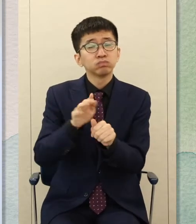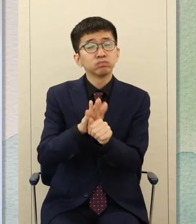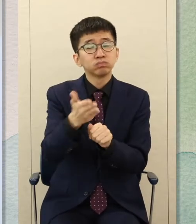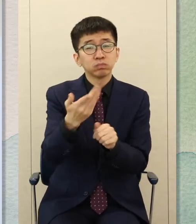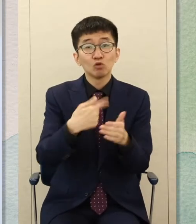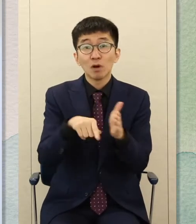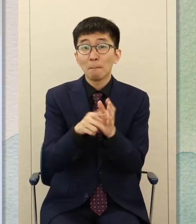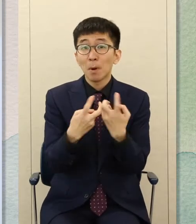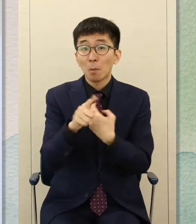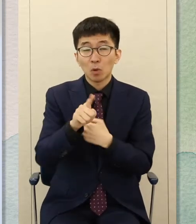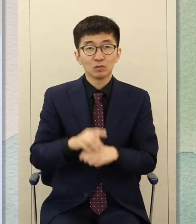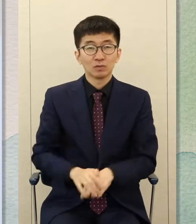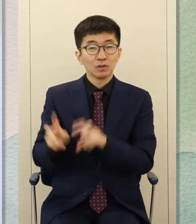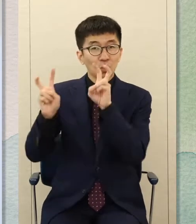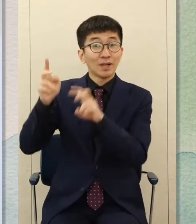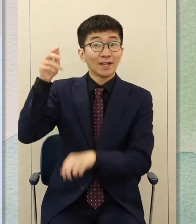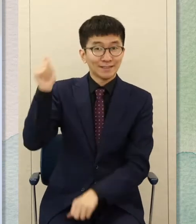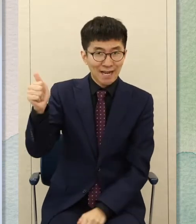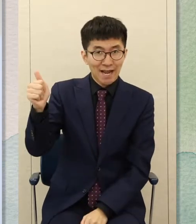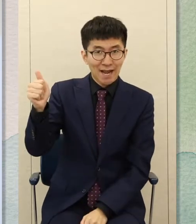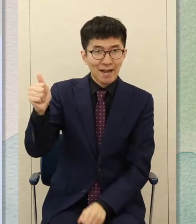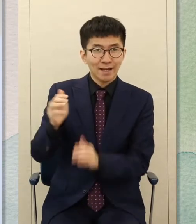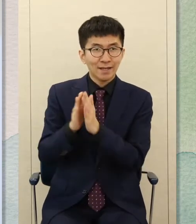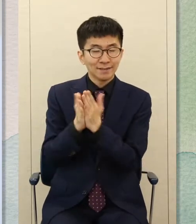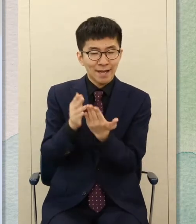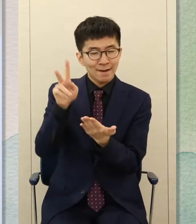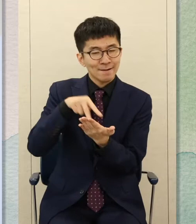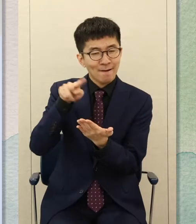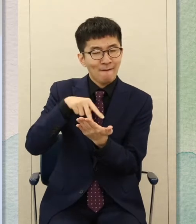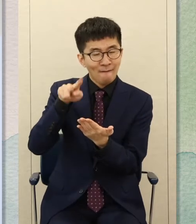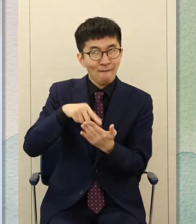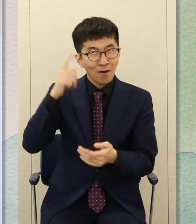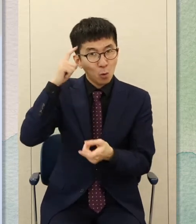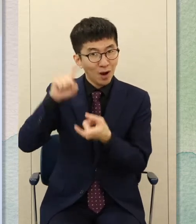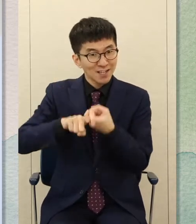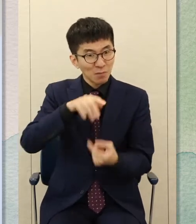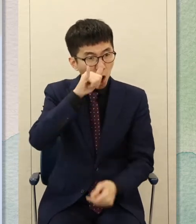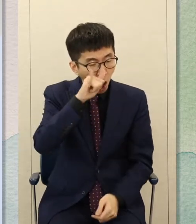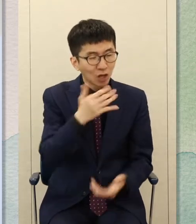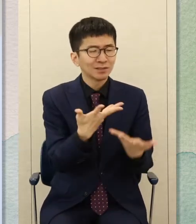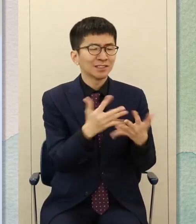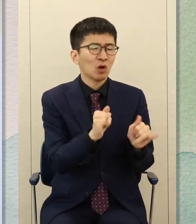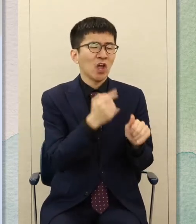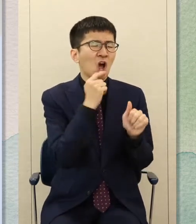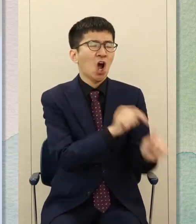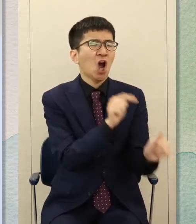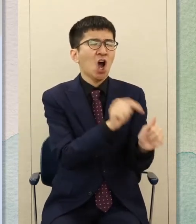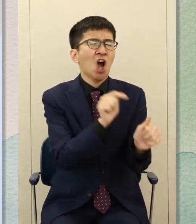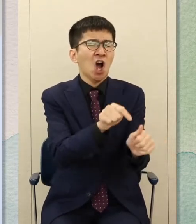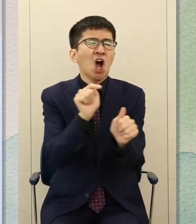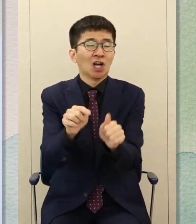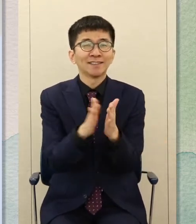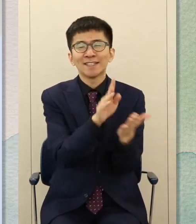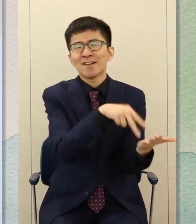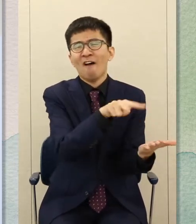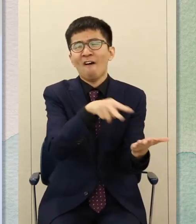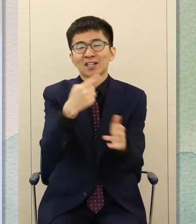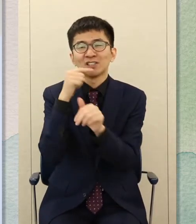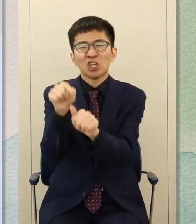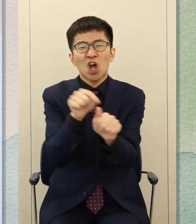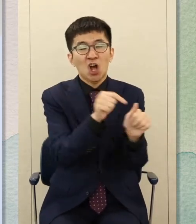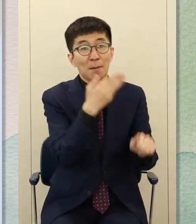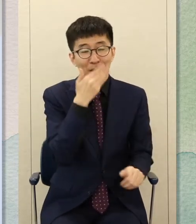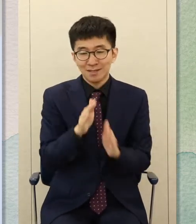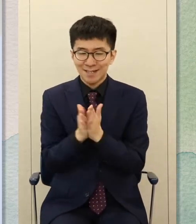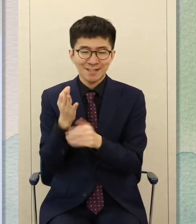저기 CEO 내지는 최고 경영자가 독서 경영에 관심 있으면 당연히 책 많이 읽어요, 직원들이. 예, 강제로도 읽히고 내지는 독서